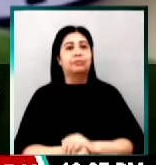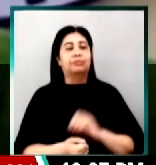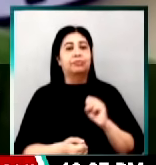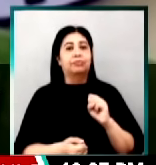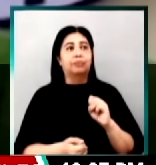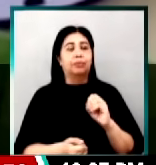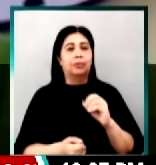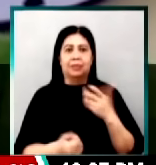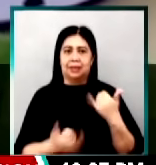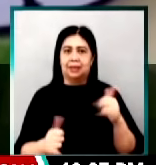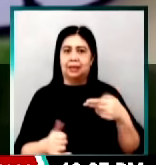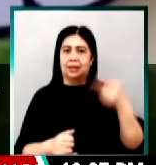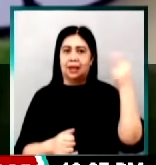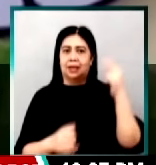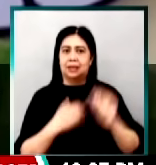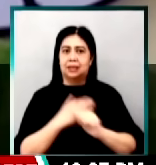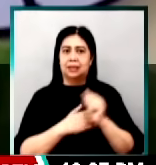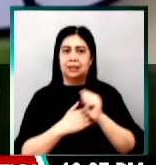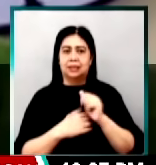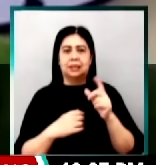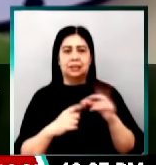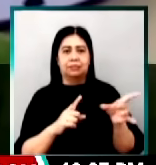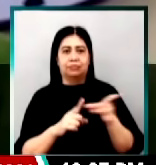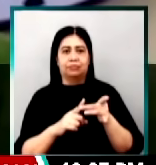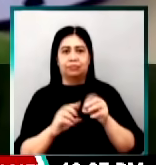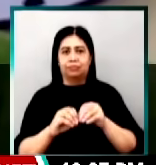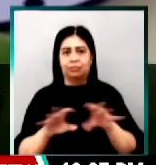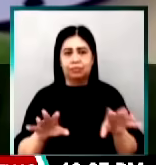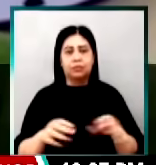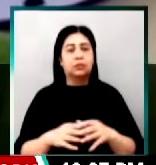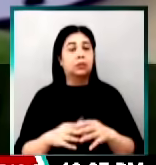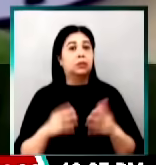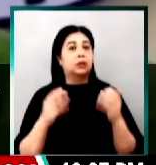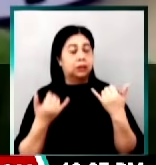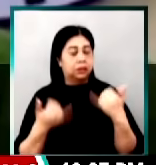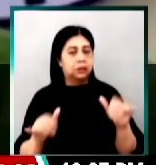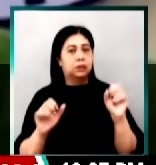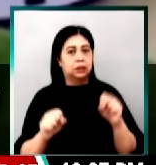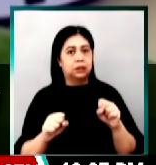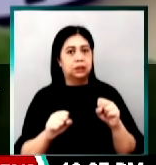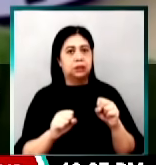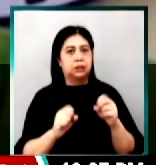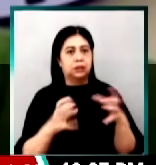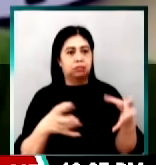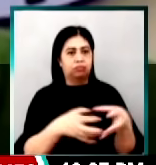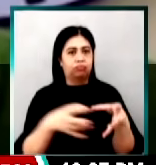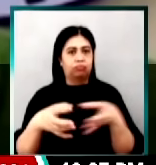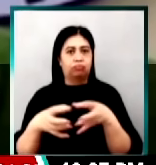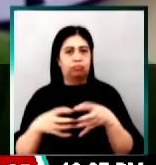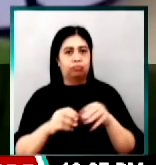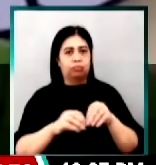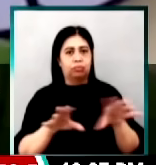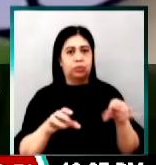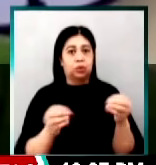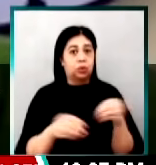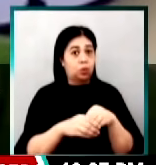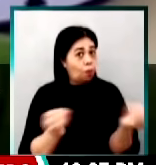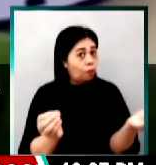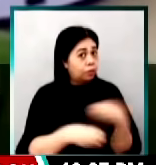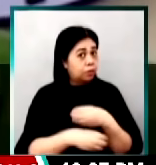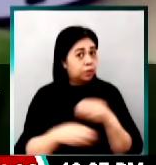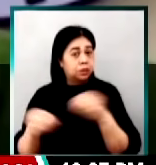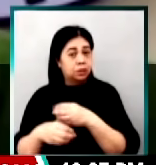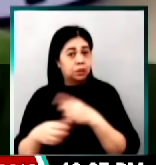rin ang risk ng transmission. So pwede pa rin magka-clustering ang cases sa buong opisina. Then pag umuwi